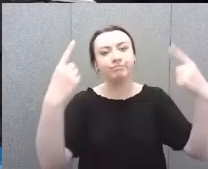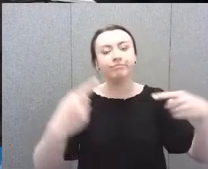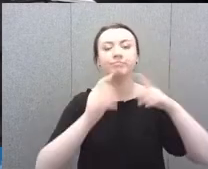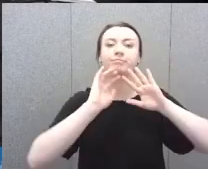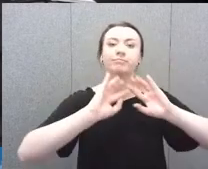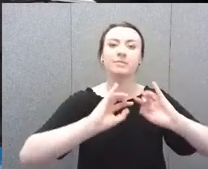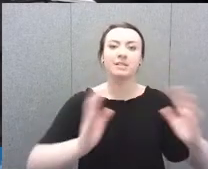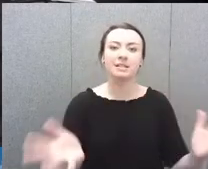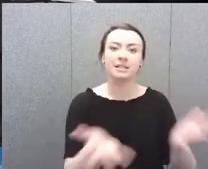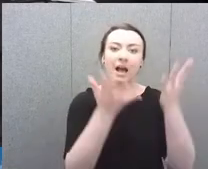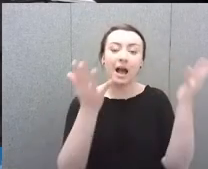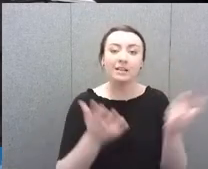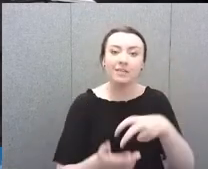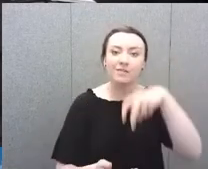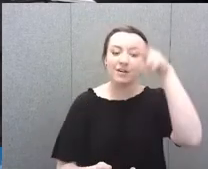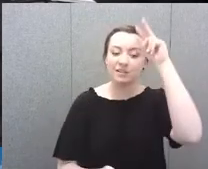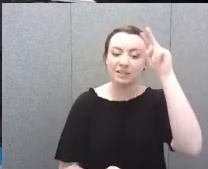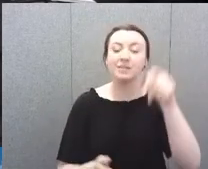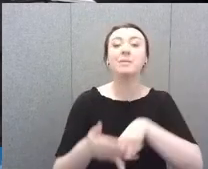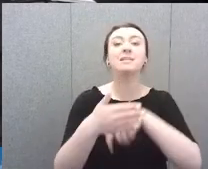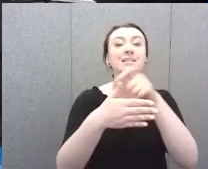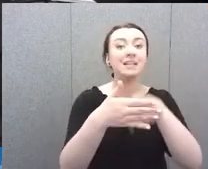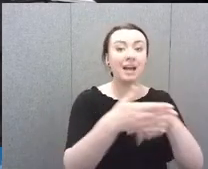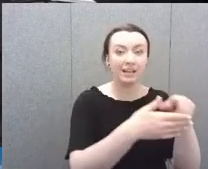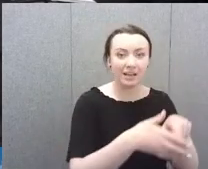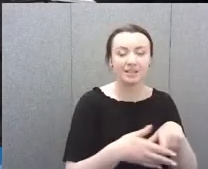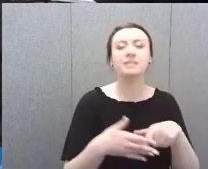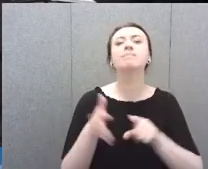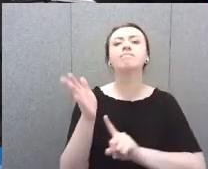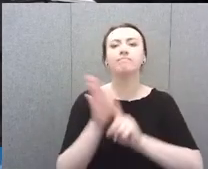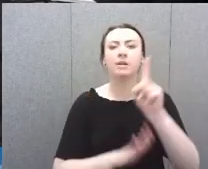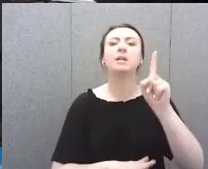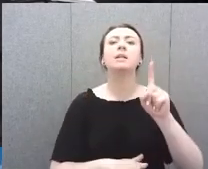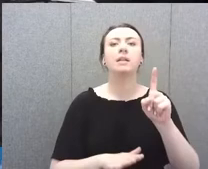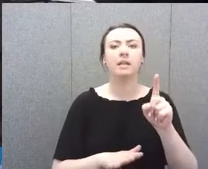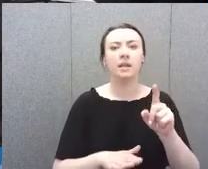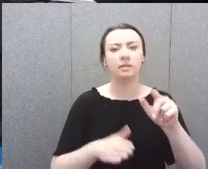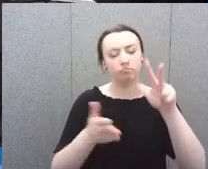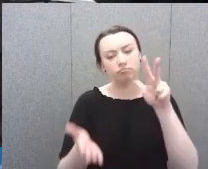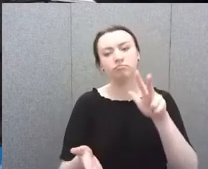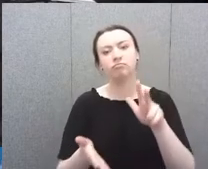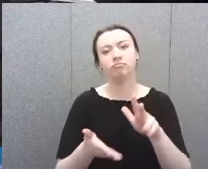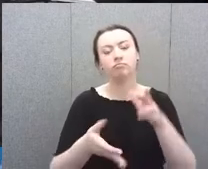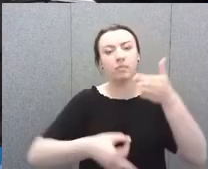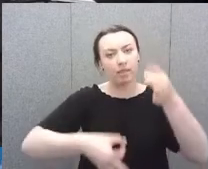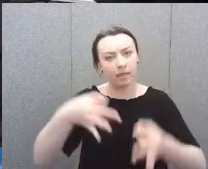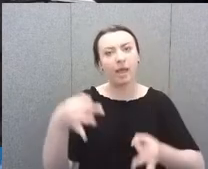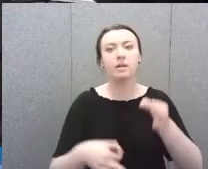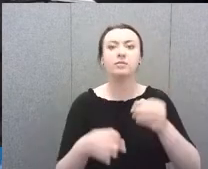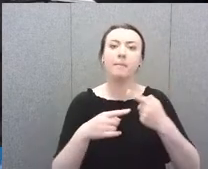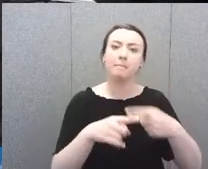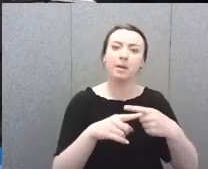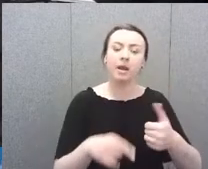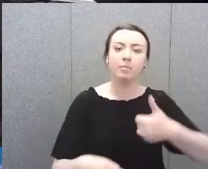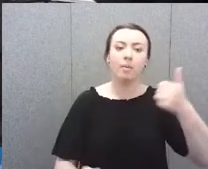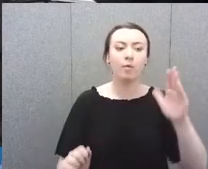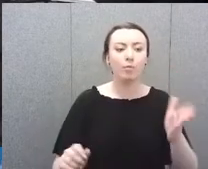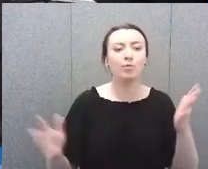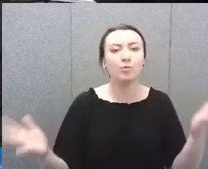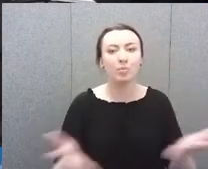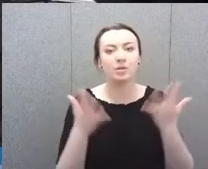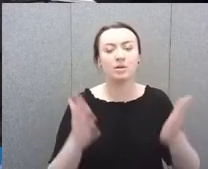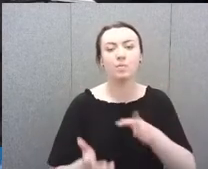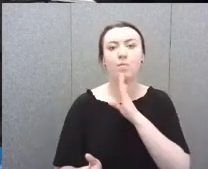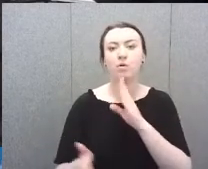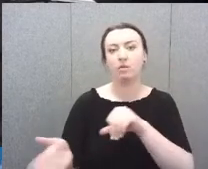более уравновешенным составом женщин и мужчин в общественной жизни, особенно во время